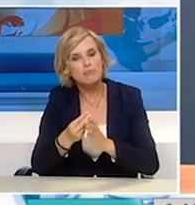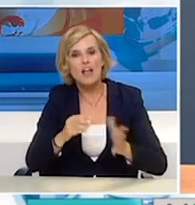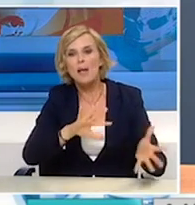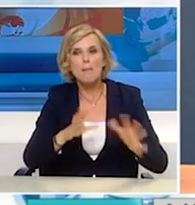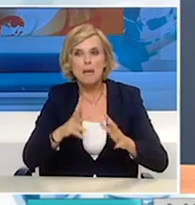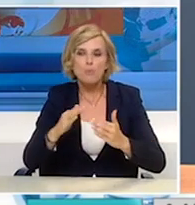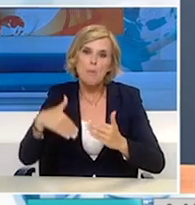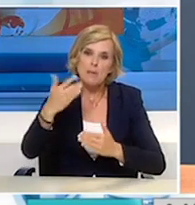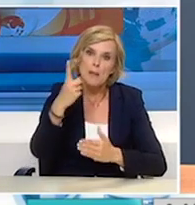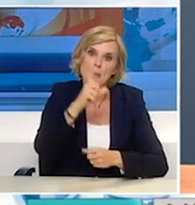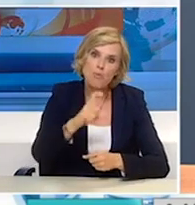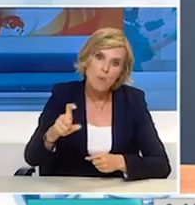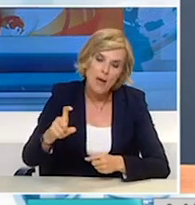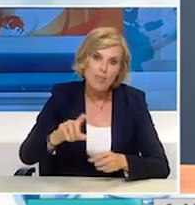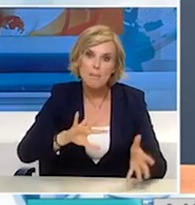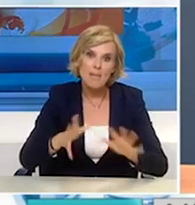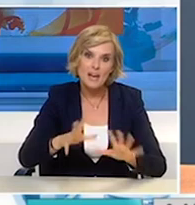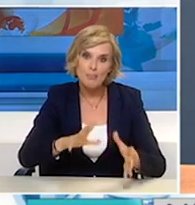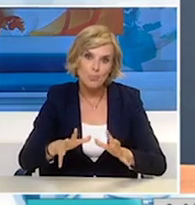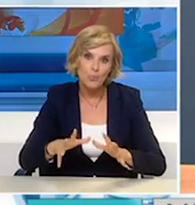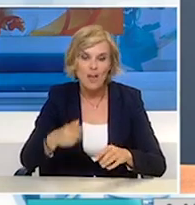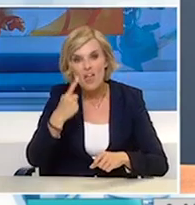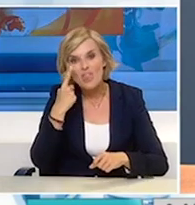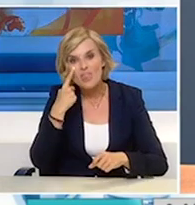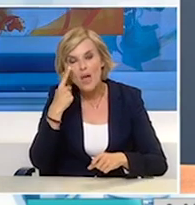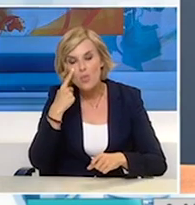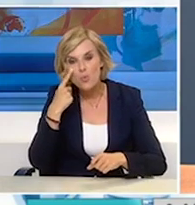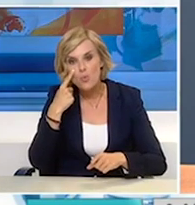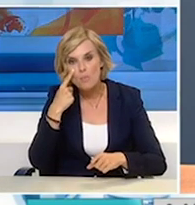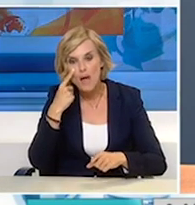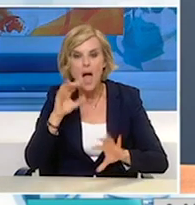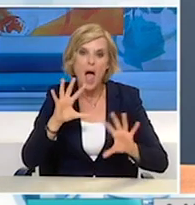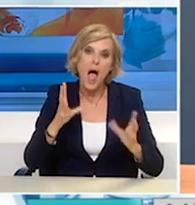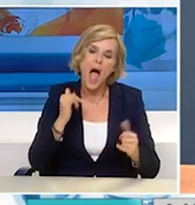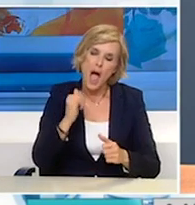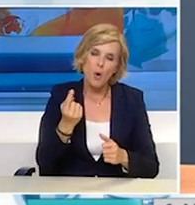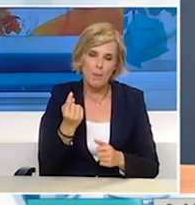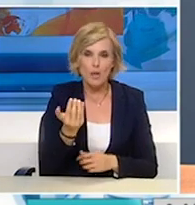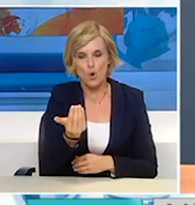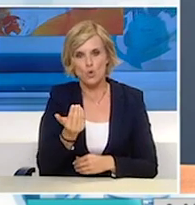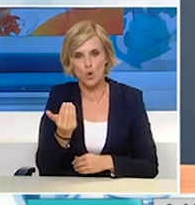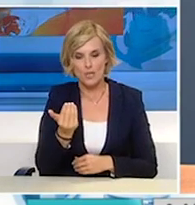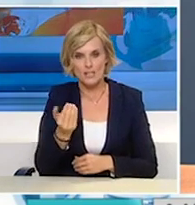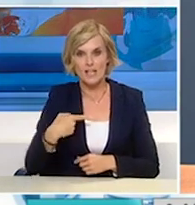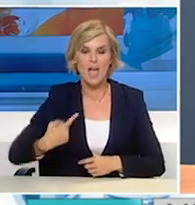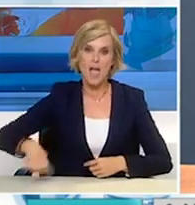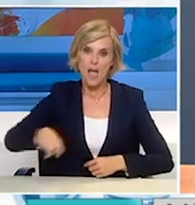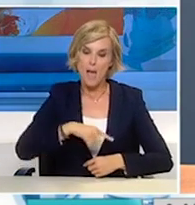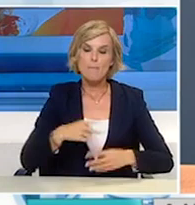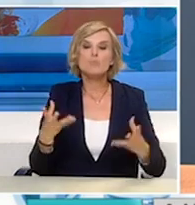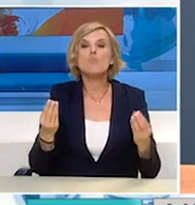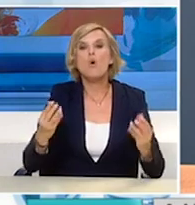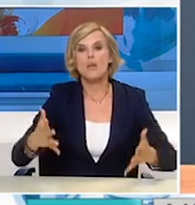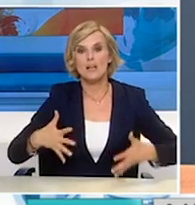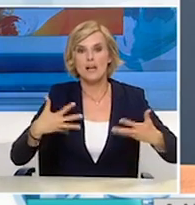παραπάνω. Άρα νομίζω είναι νωρίς. Είμαστε πολύ χαρούμενοι γιατί η πρώτη άρση των μέτρων